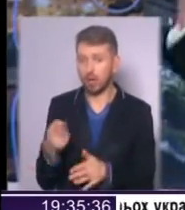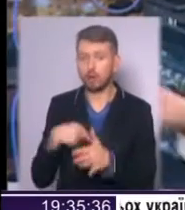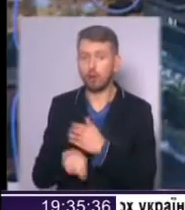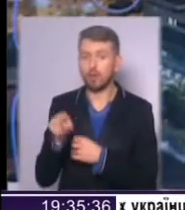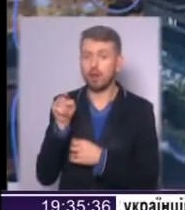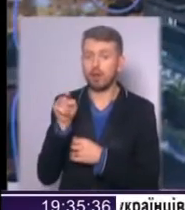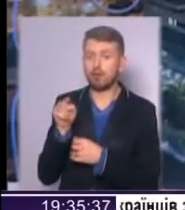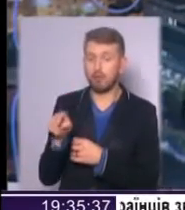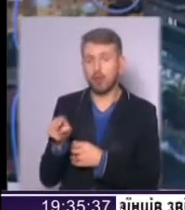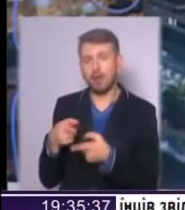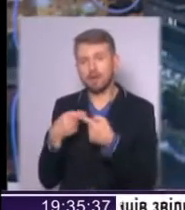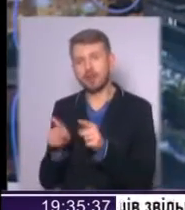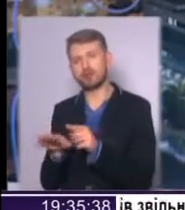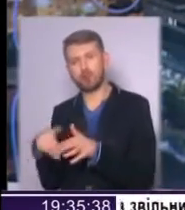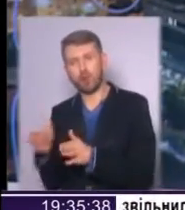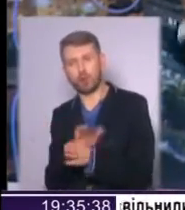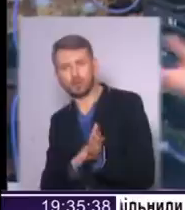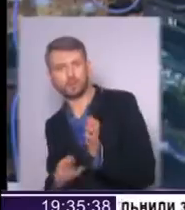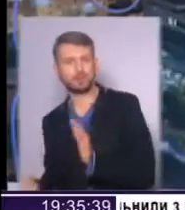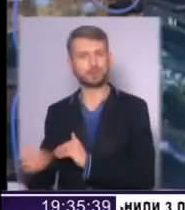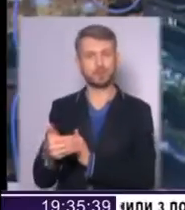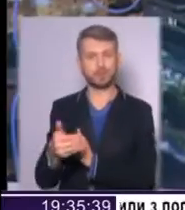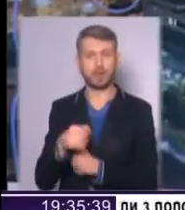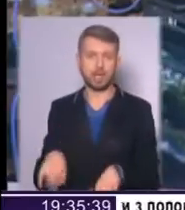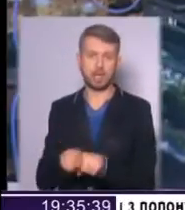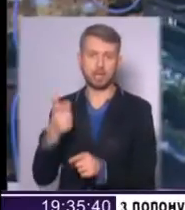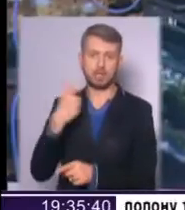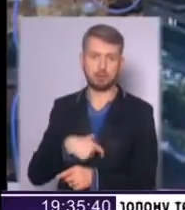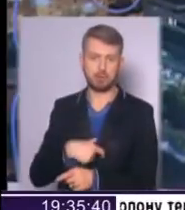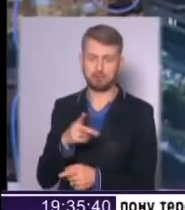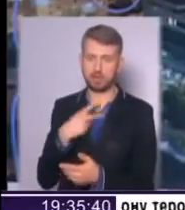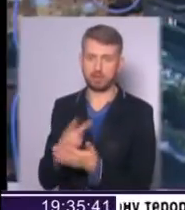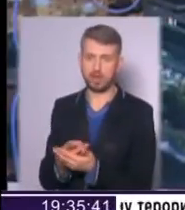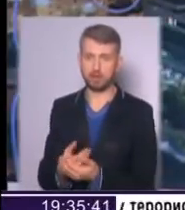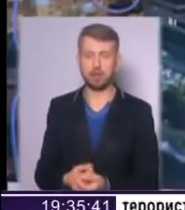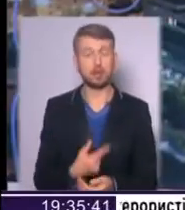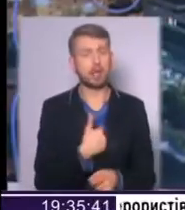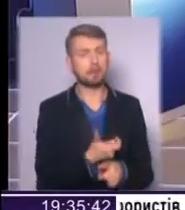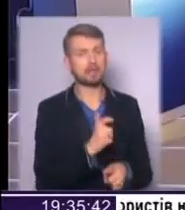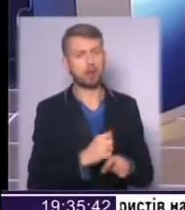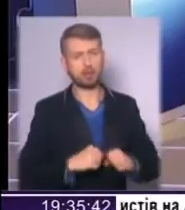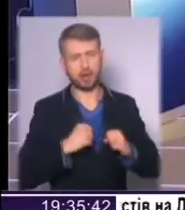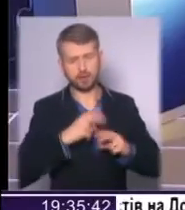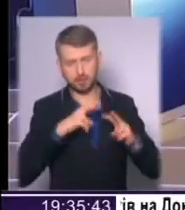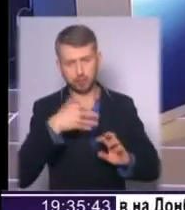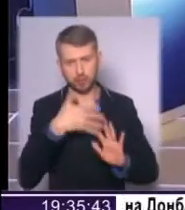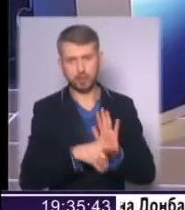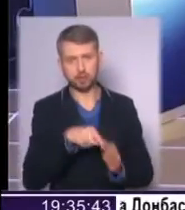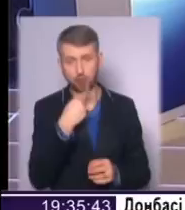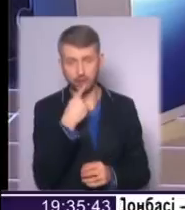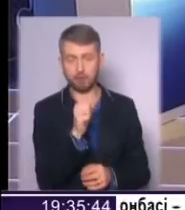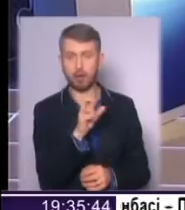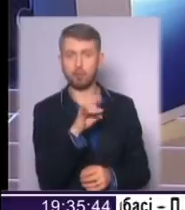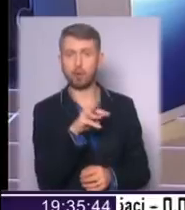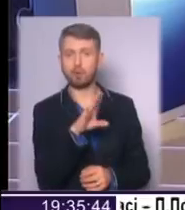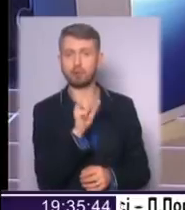виходить з іншого боку, з іншого виходу, ну і так себе представляє, презентує. Я максимально намагався проаналізувати те, що казав Абрамович, якщо повертатися